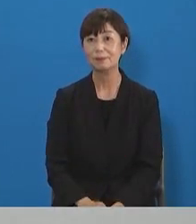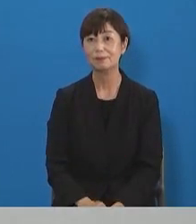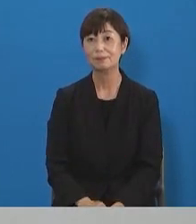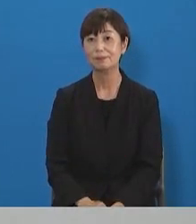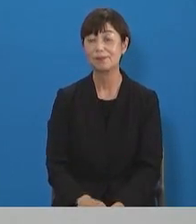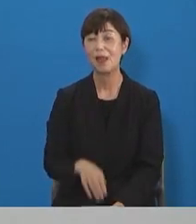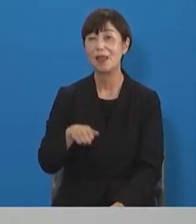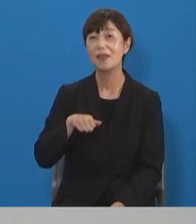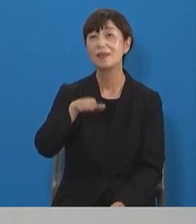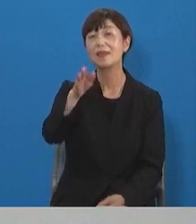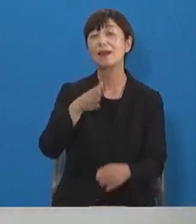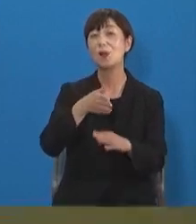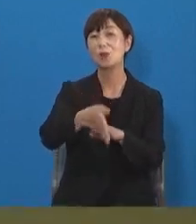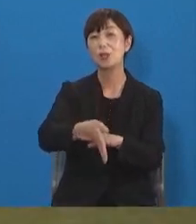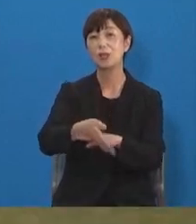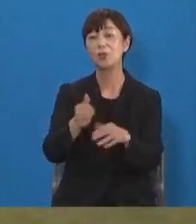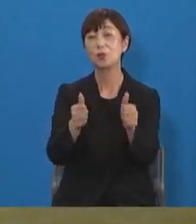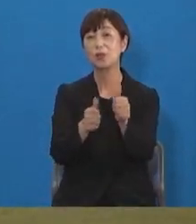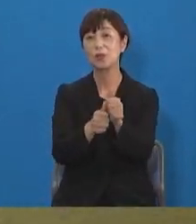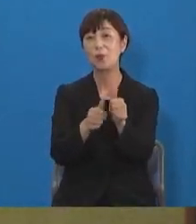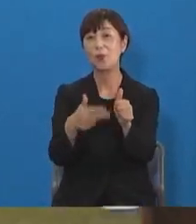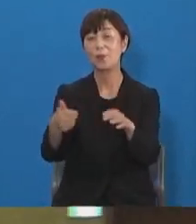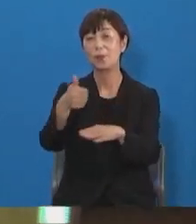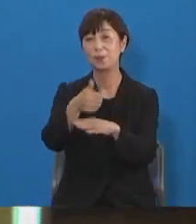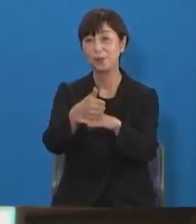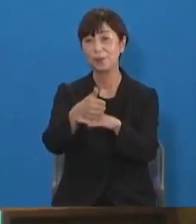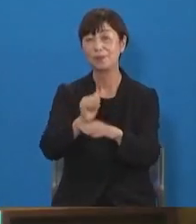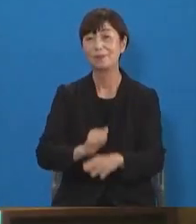坂越副市長。